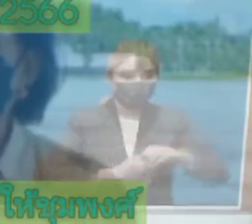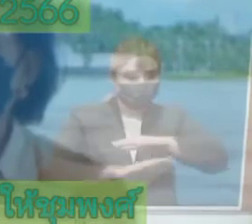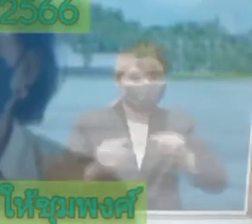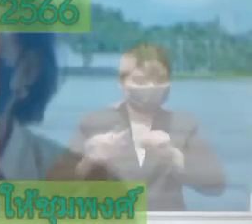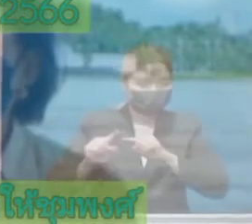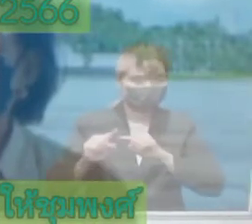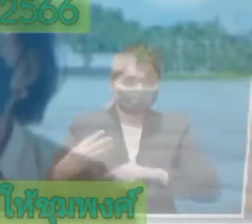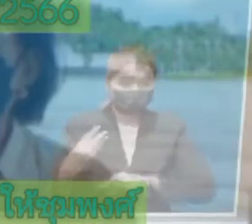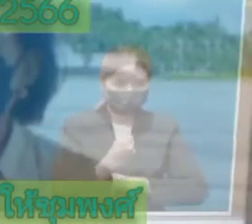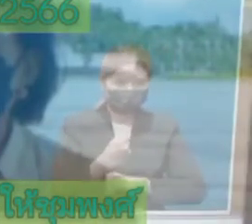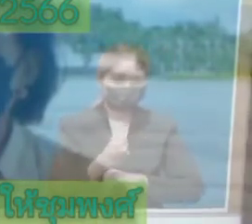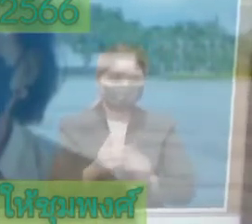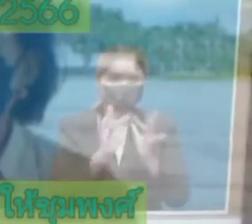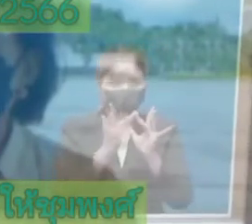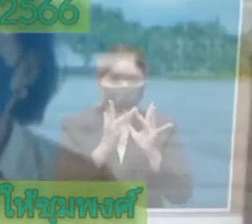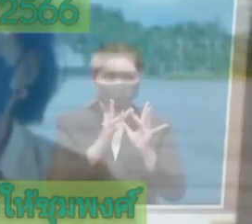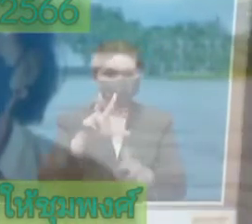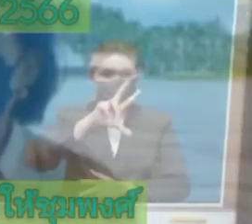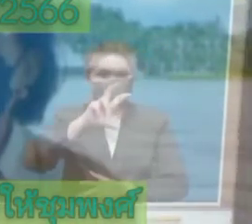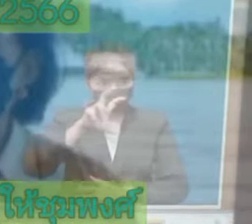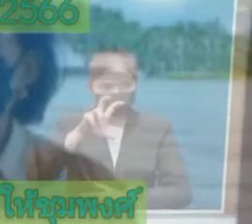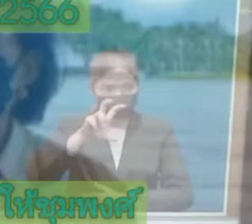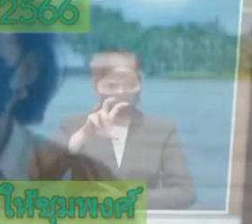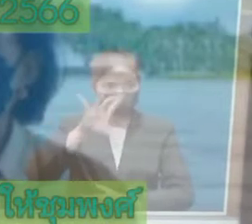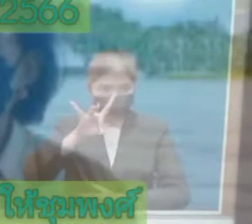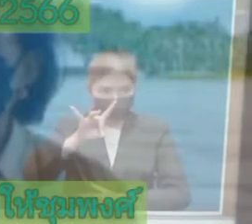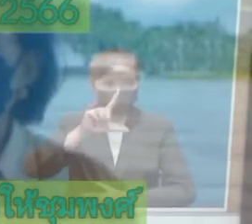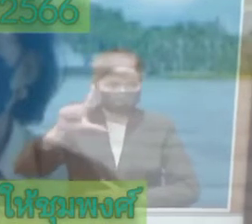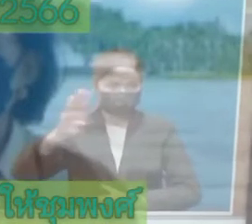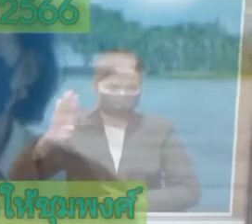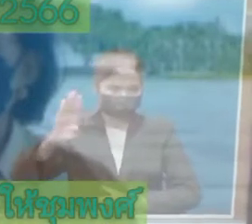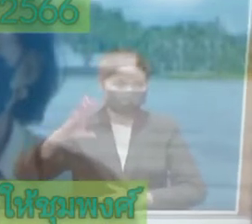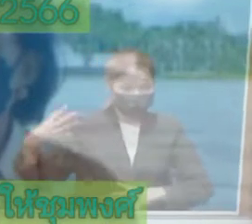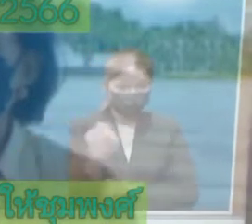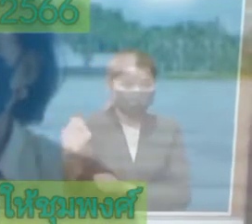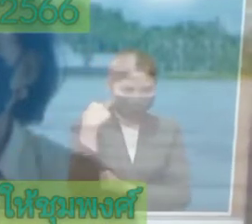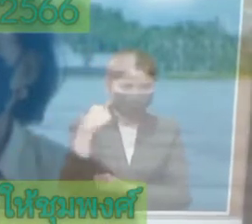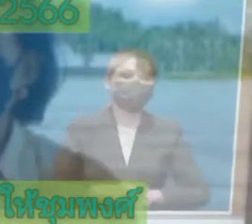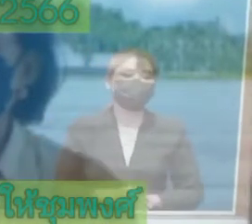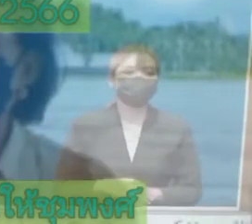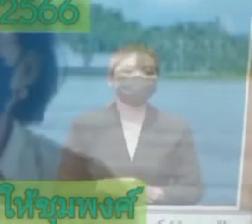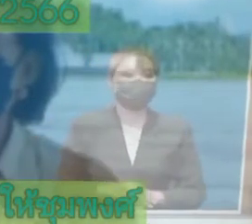ปี2564ความเร็วเฉลี่ยอินเทอร์เน็ตบ้านของไทยอยู่ที่308ล้านบิตต่อวินาทีถือว่าแรงเป็นอันดับต้นๆของโลกโครงการในหมู่บ้าน